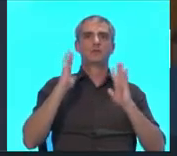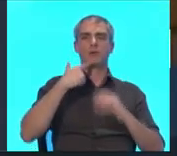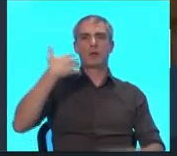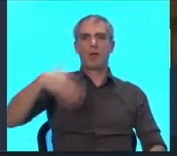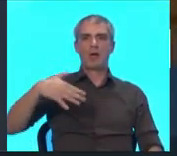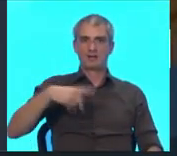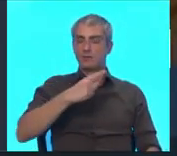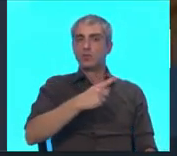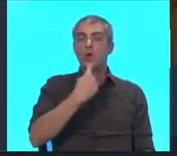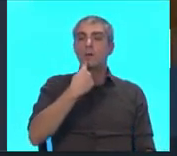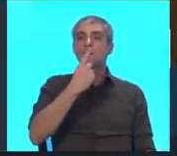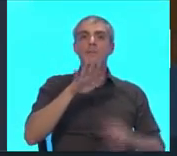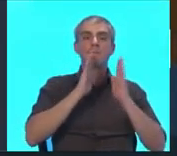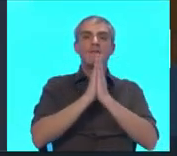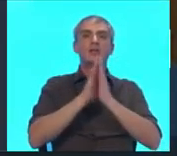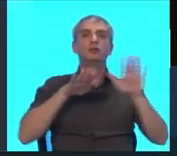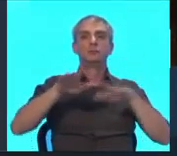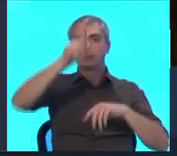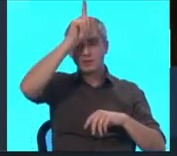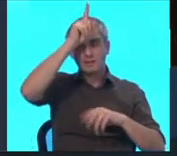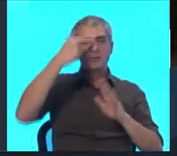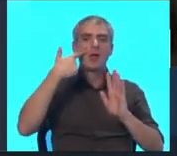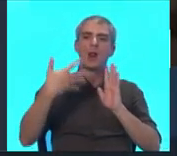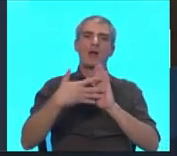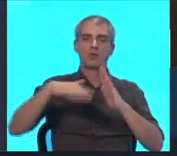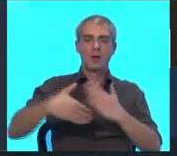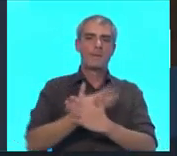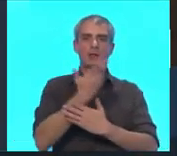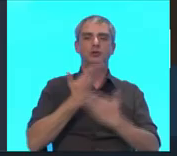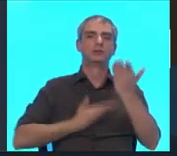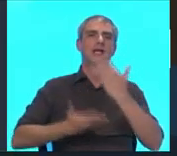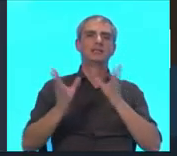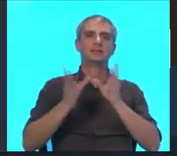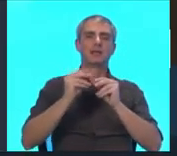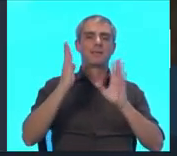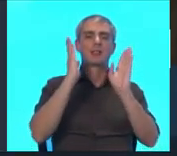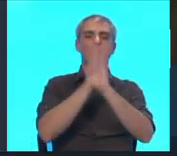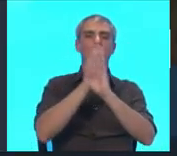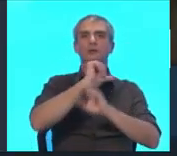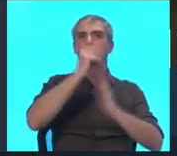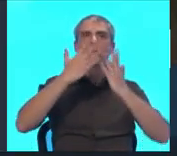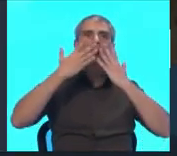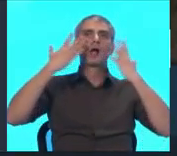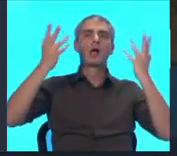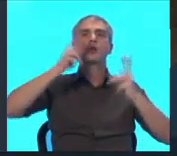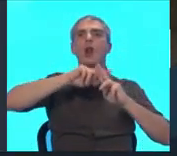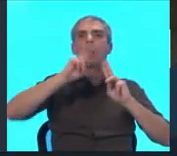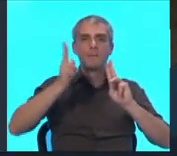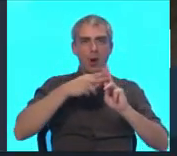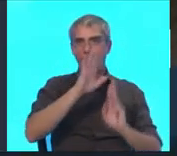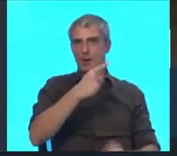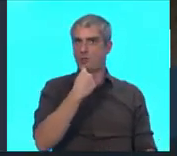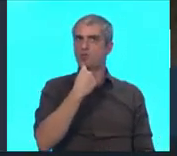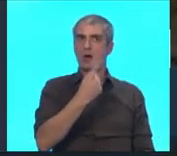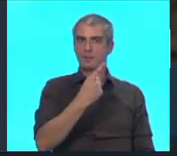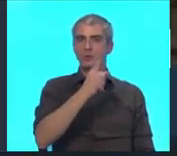שבה הוא קורא לממשלת גרמניה לבחון מחדש את יחסיה עם הטרוריסט הגדול ביותר בעולם, כך לדבריו. הוא